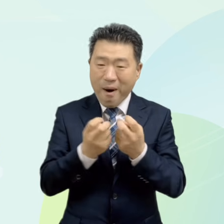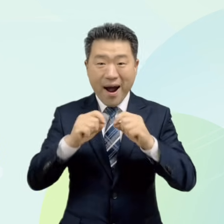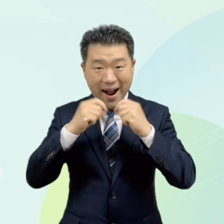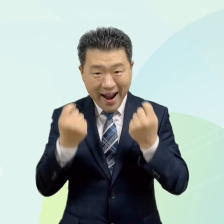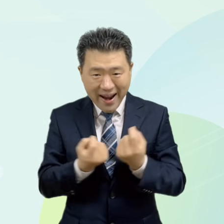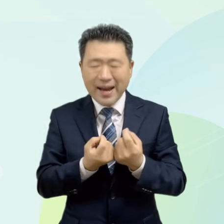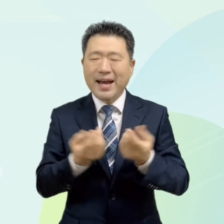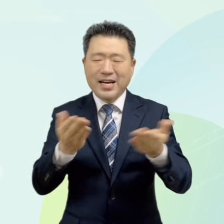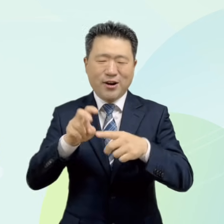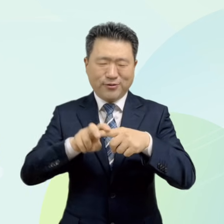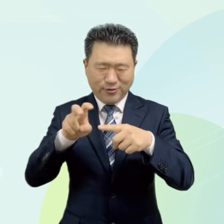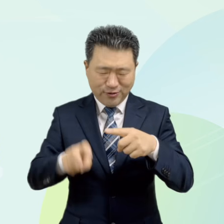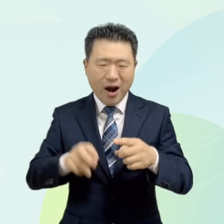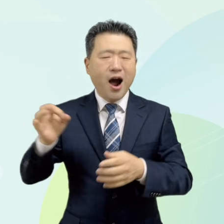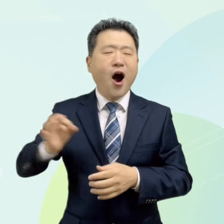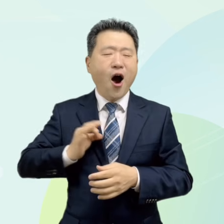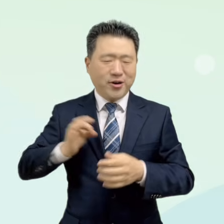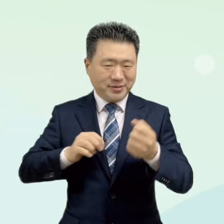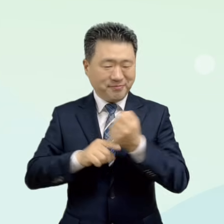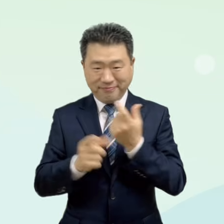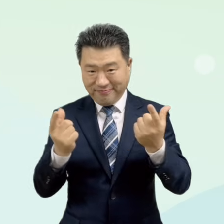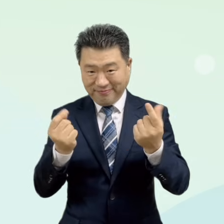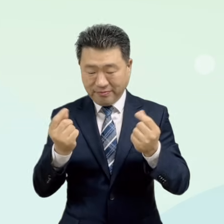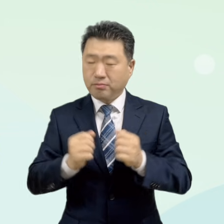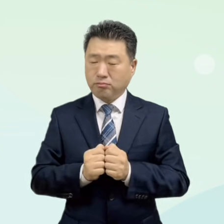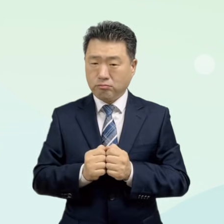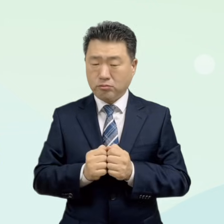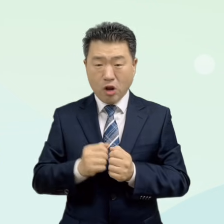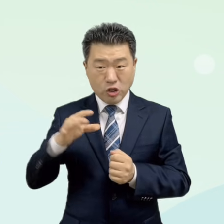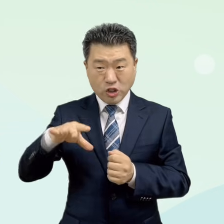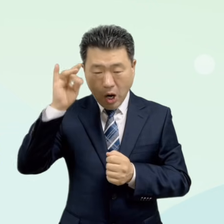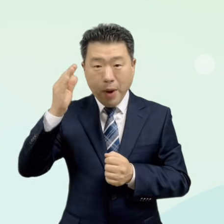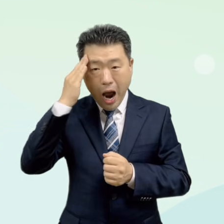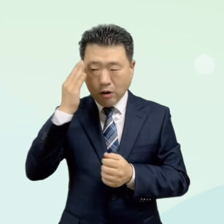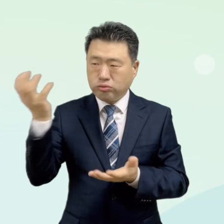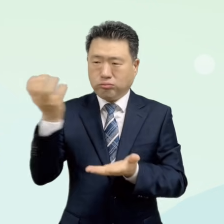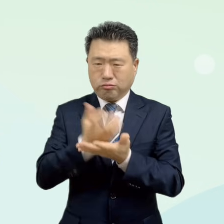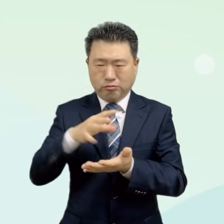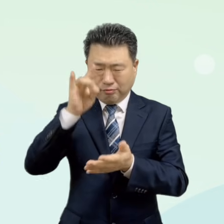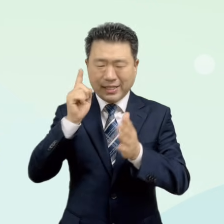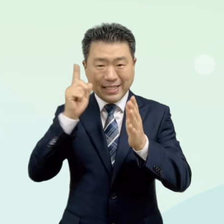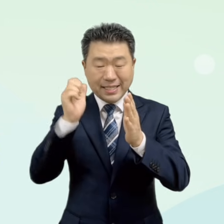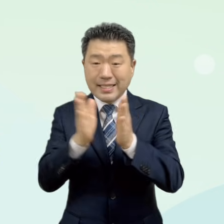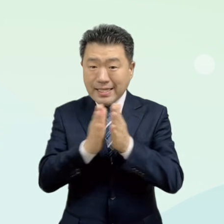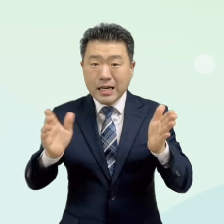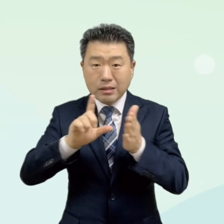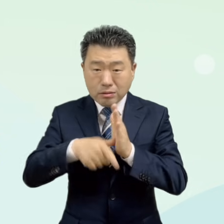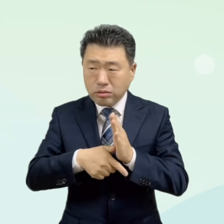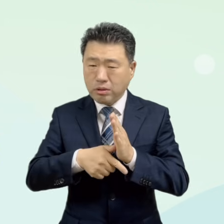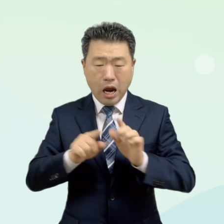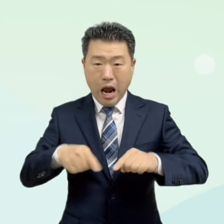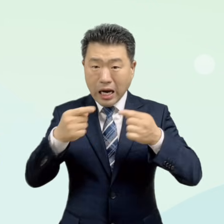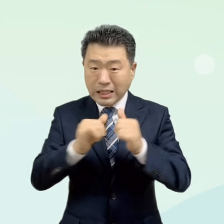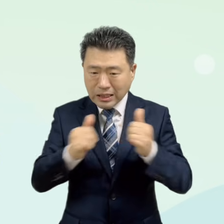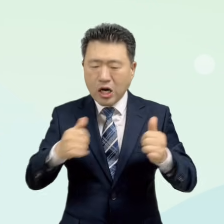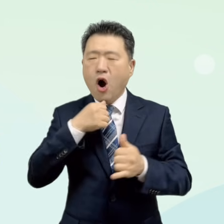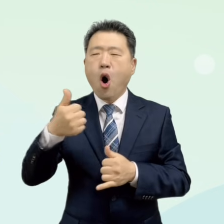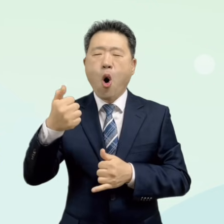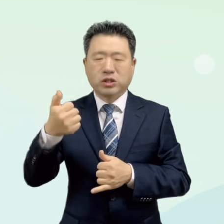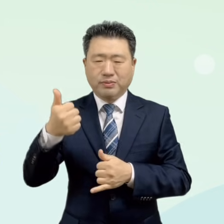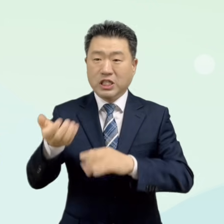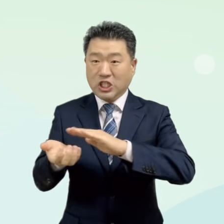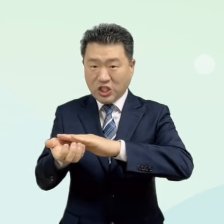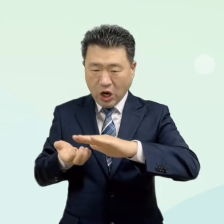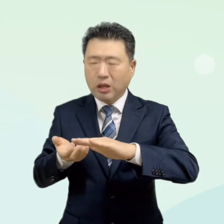개인형 퇴직연금 제도입니다. 처음 국내에 도입될 때는 퇴직연금 제도 가입자가 55세